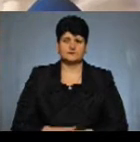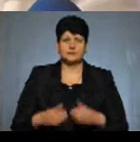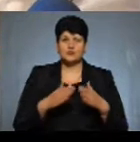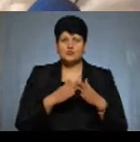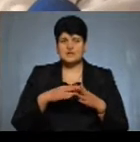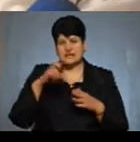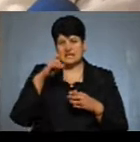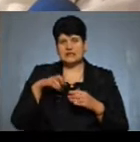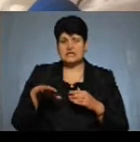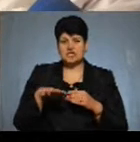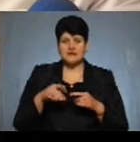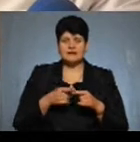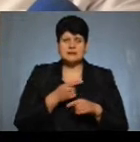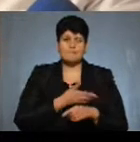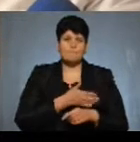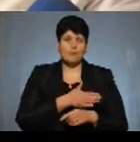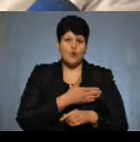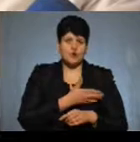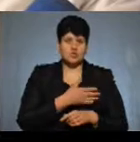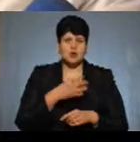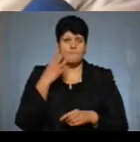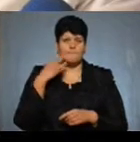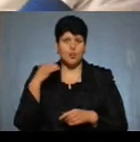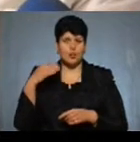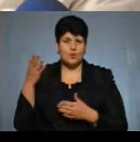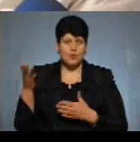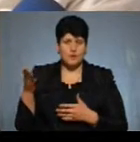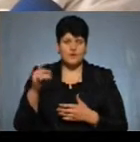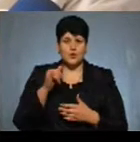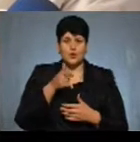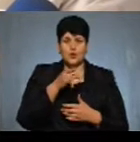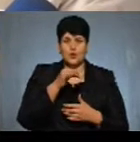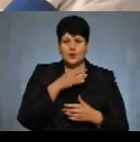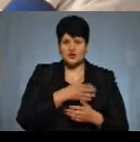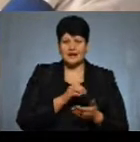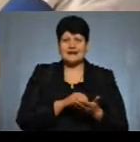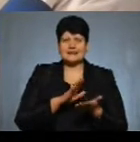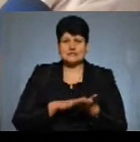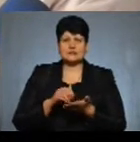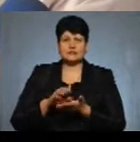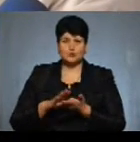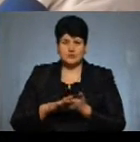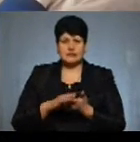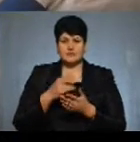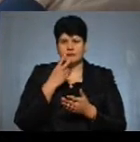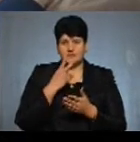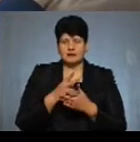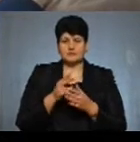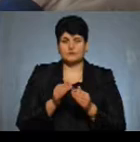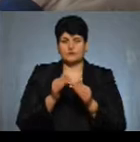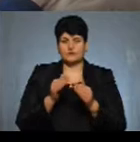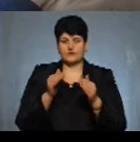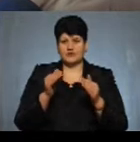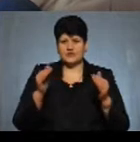Є сусідні держави – це Польща, Молдова, Угорщина, де реєструється, де спостерігається підвищення